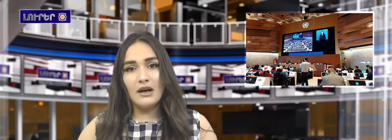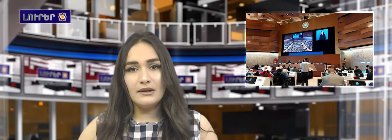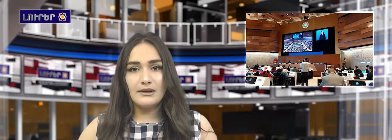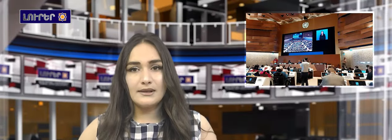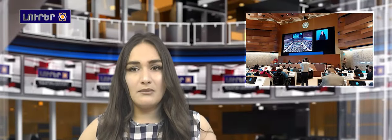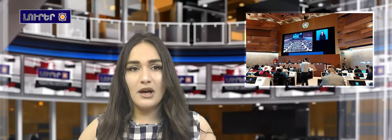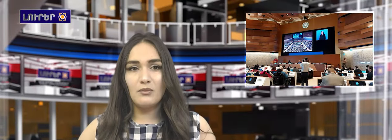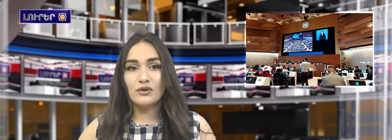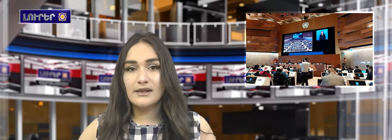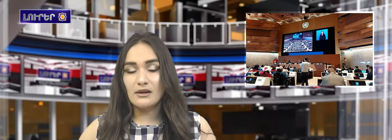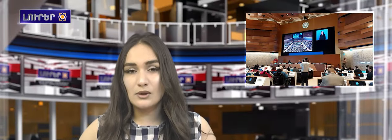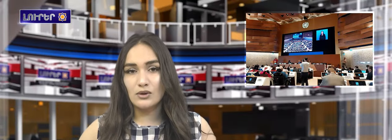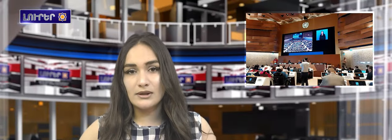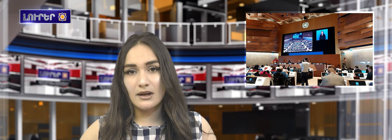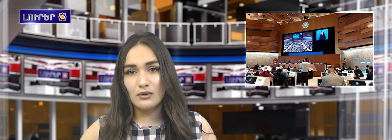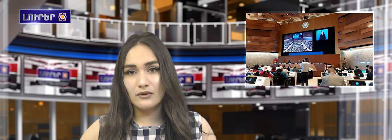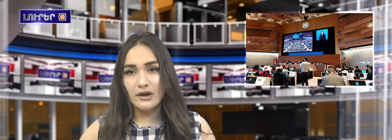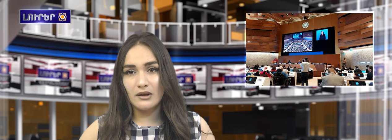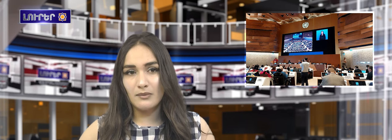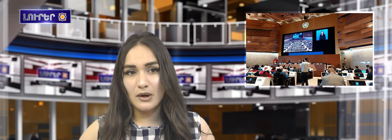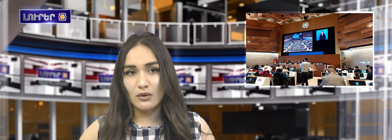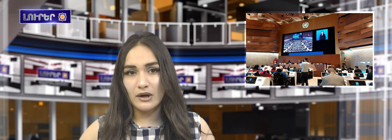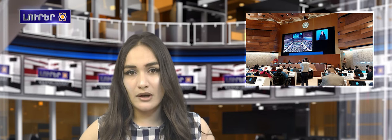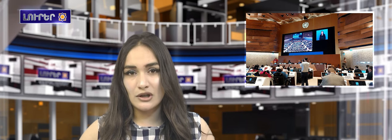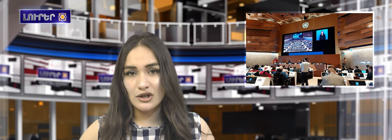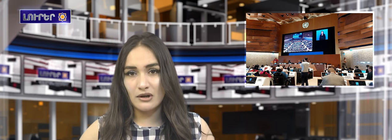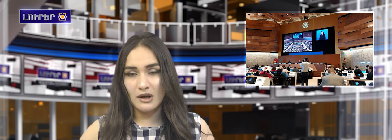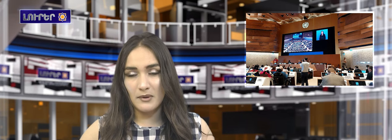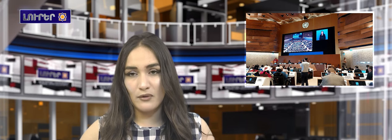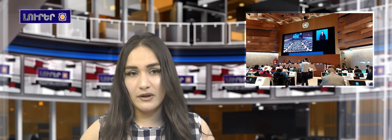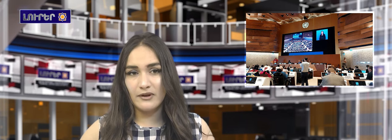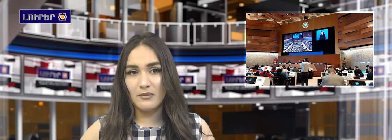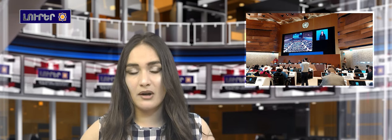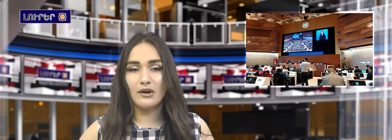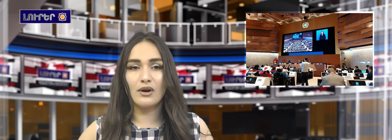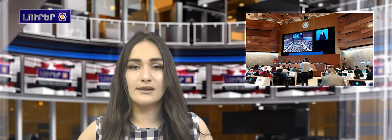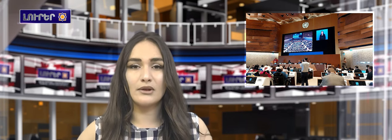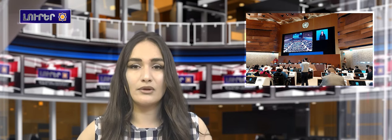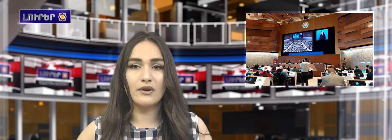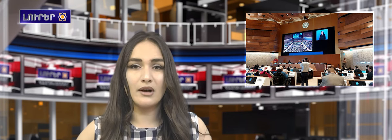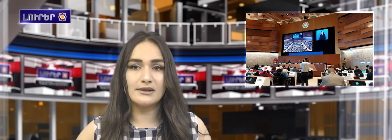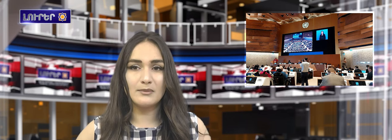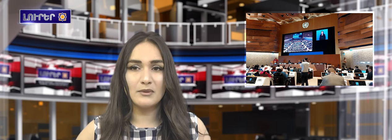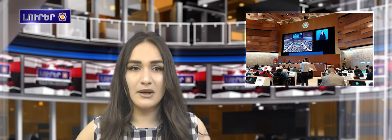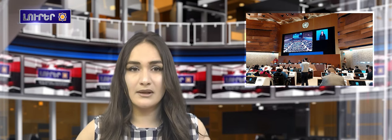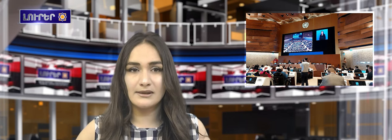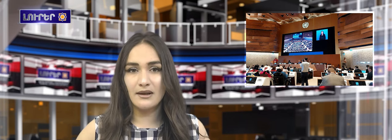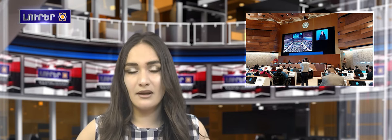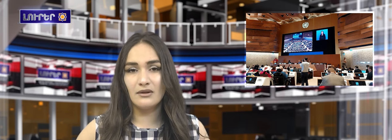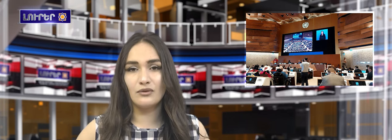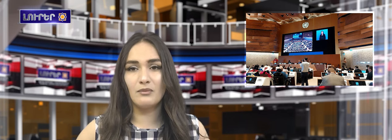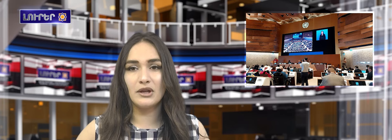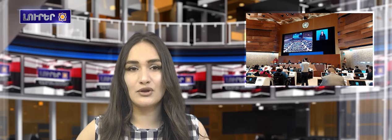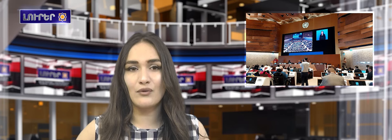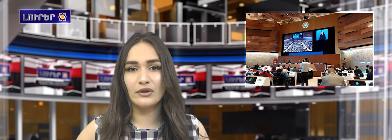Մի քանի տասնամյակ մունք սաղս գործ ընկրալ ու նվիրալ ընք մեր օրերնա գիշերն են ապահովելի վեր ՄԱԿ-ը 2007 թվականի սեպտեմբերի